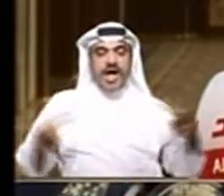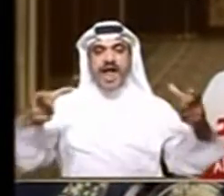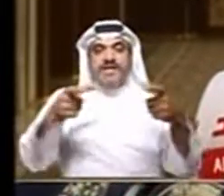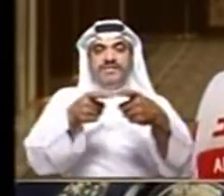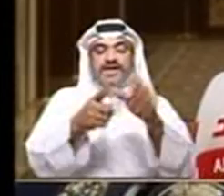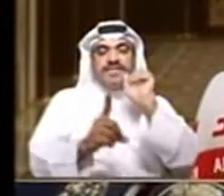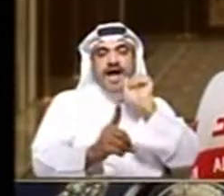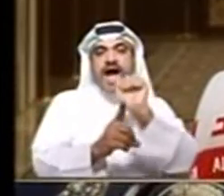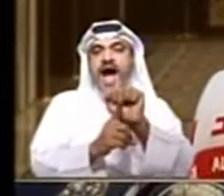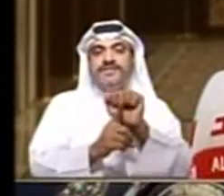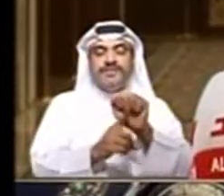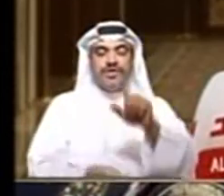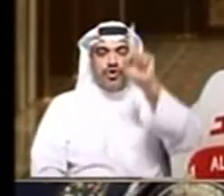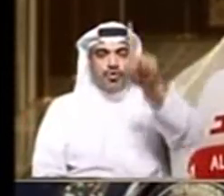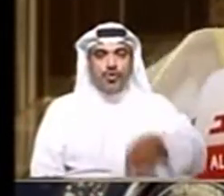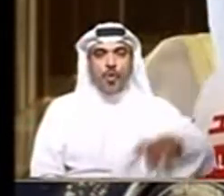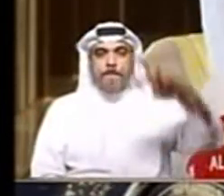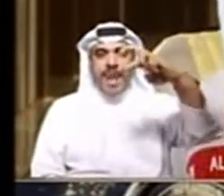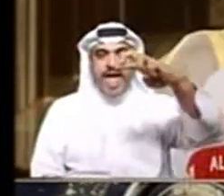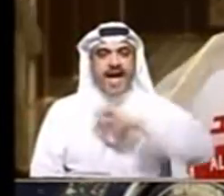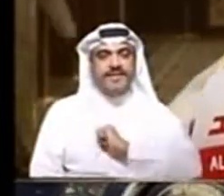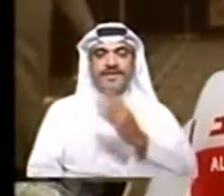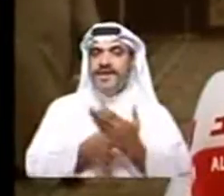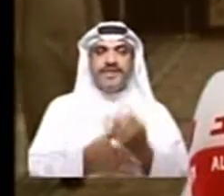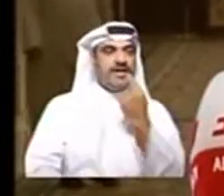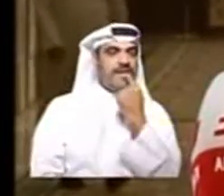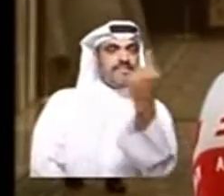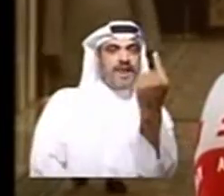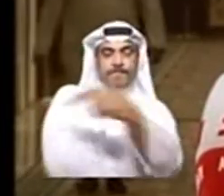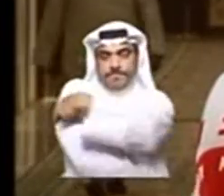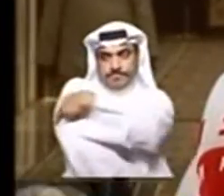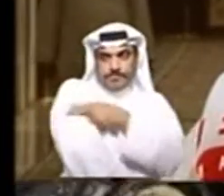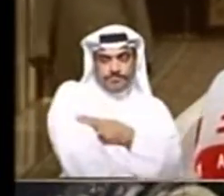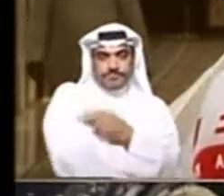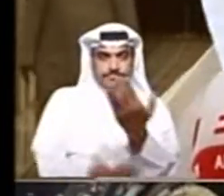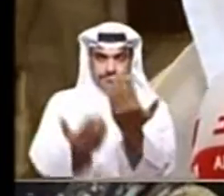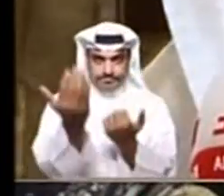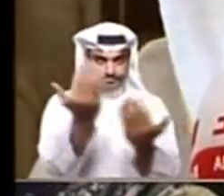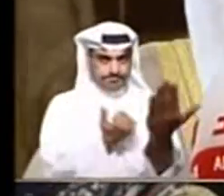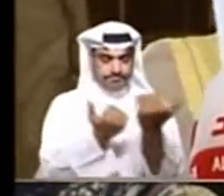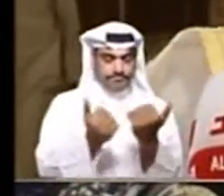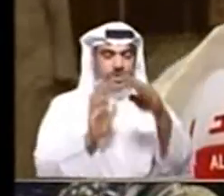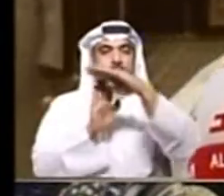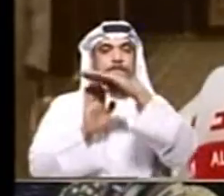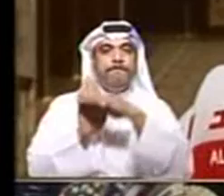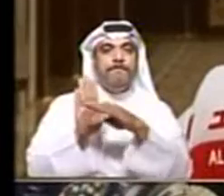خاصة يوم الأحد بناء على طلب مقدم من مجموعة من النواب وفق المادة 72 اللي تعلق في موضوع